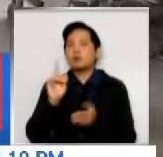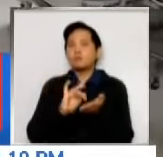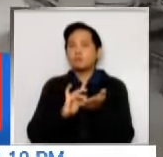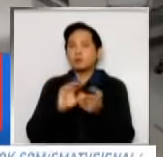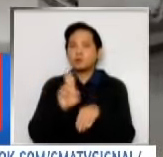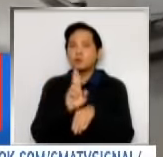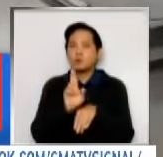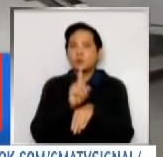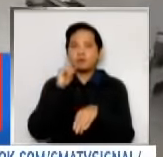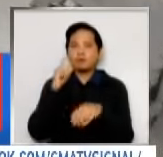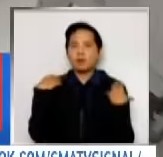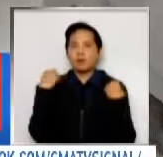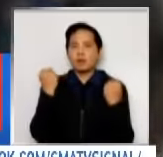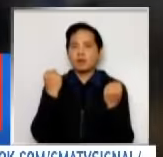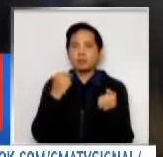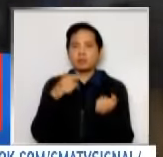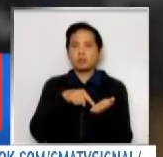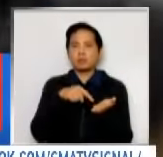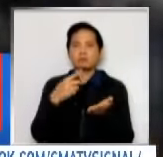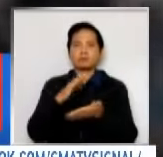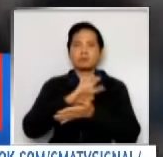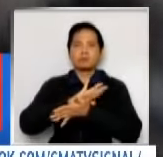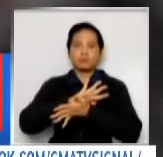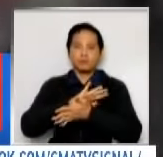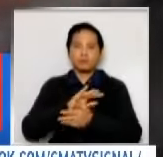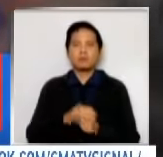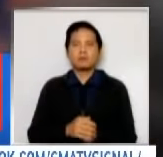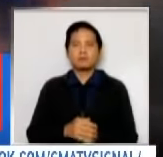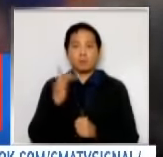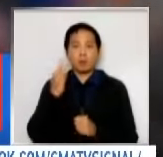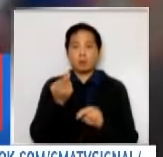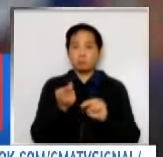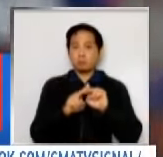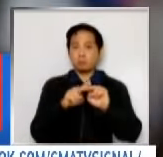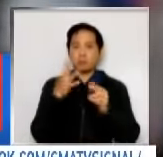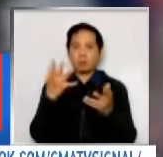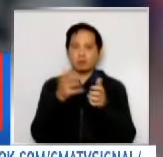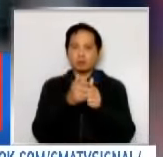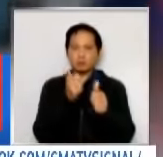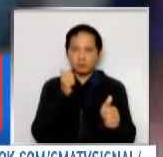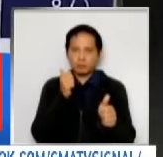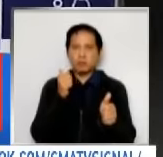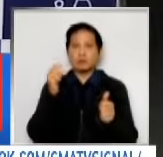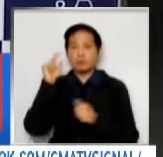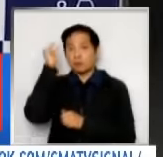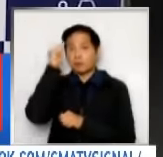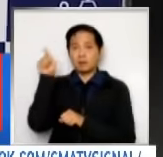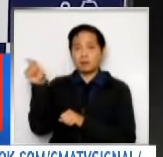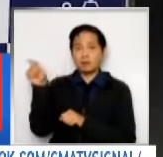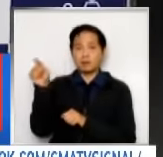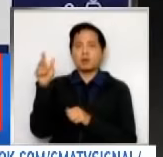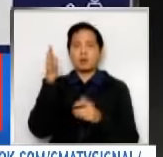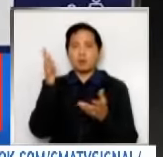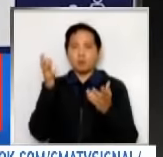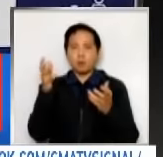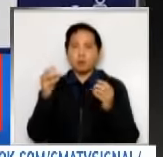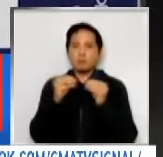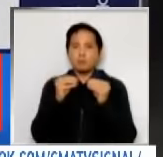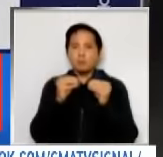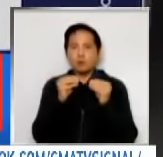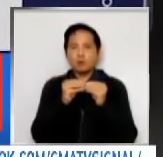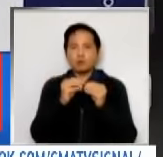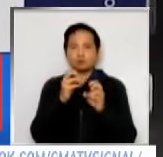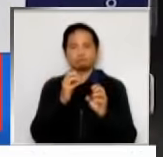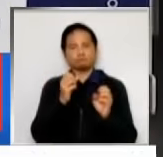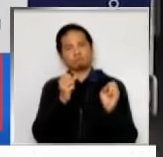din ang mga dahilan sa pagtaas ng mga kaso at ang mga hakbang ng pamahalaan para mapaigting ang contact tracing. Una na